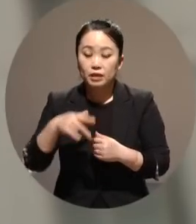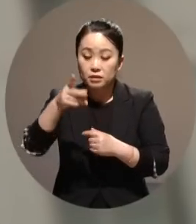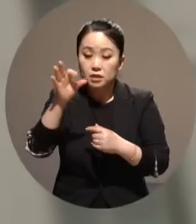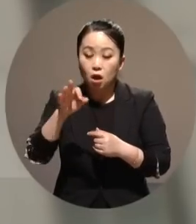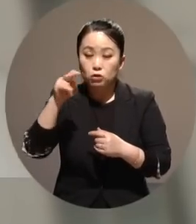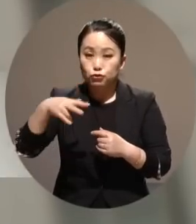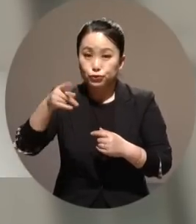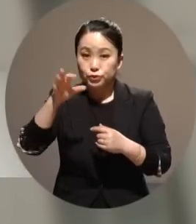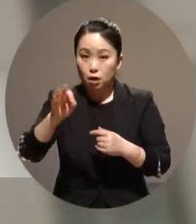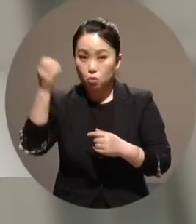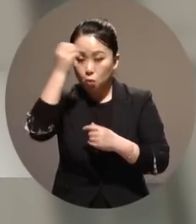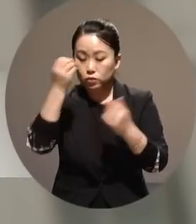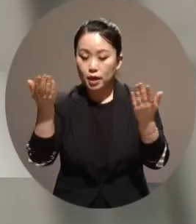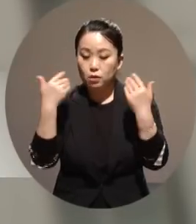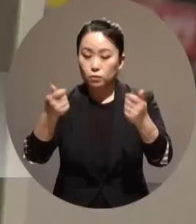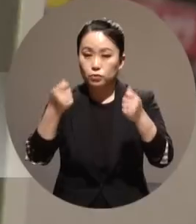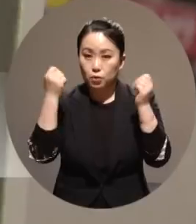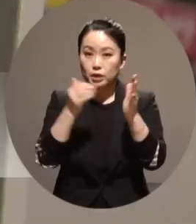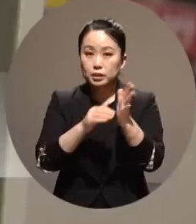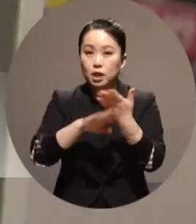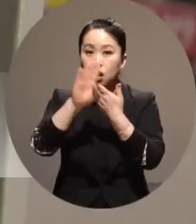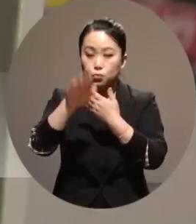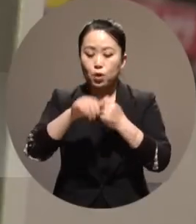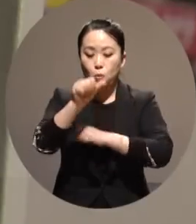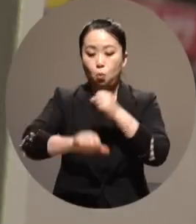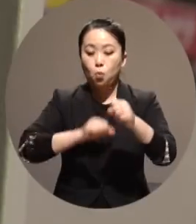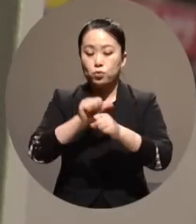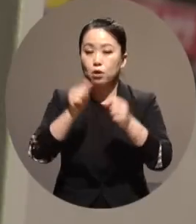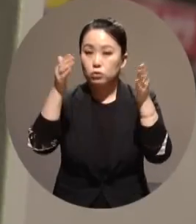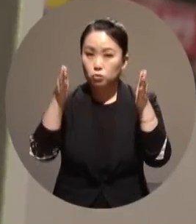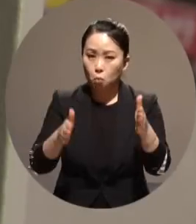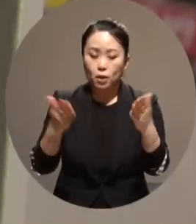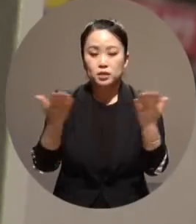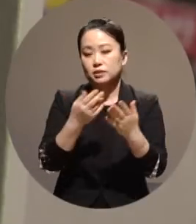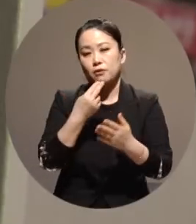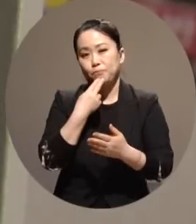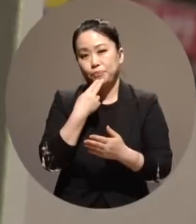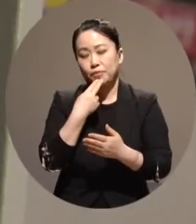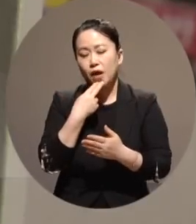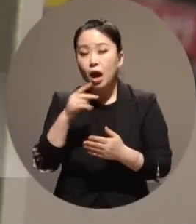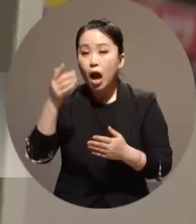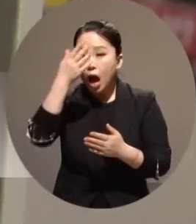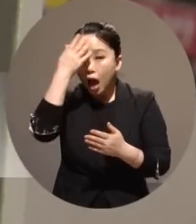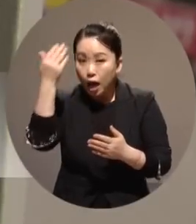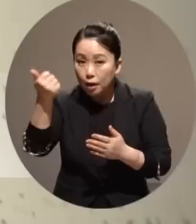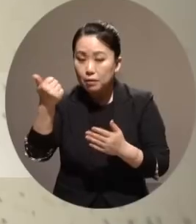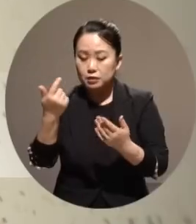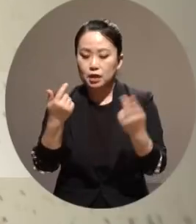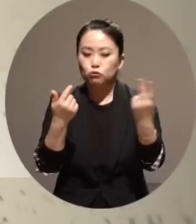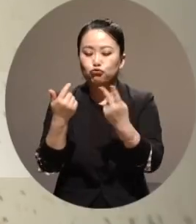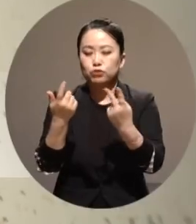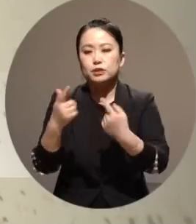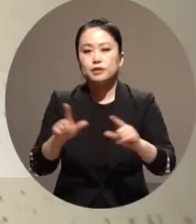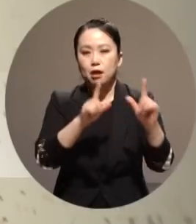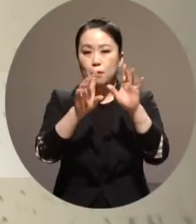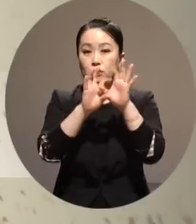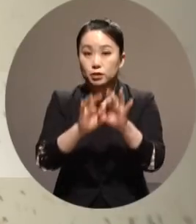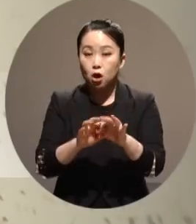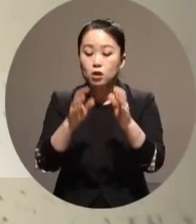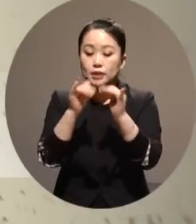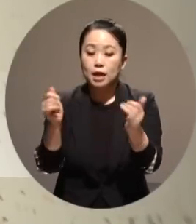정유정은 고등학교를 졸업한 뒤 5년 동안 직업이 없었습니다. 할아버지와 단 둘이 살면서 사람을 만나는 일이 거의